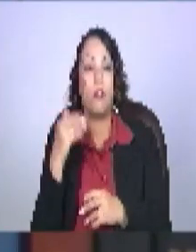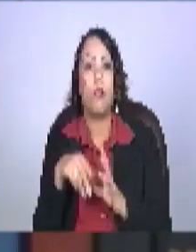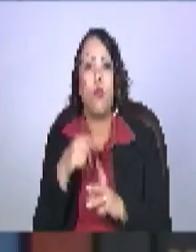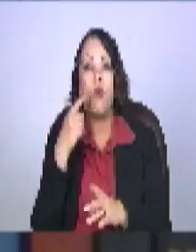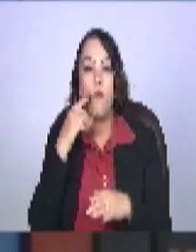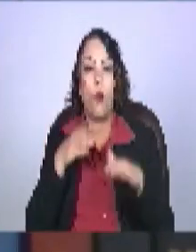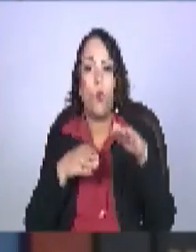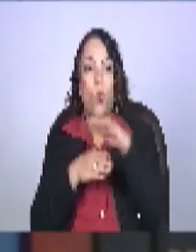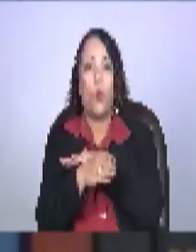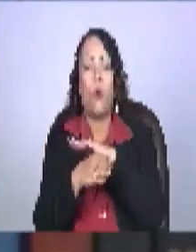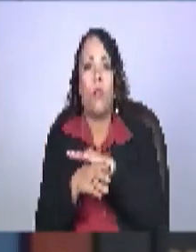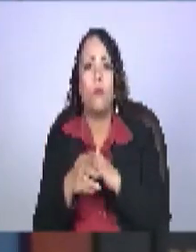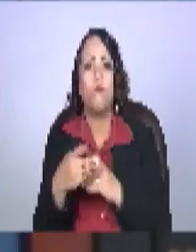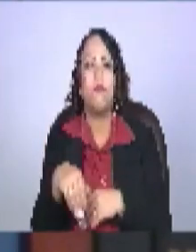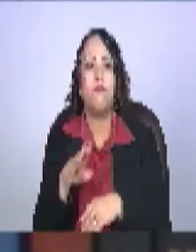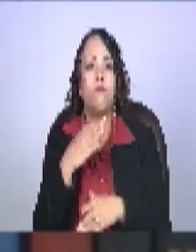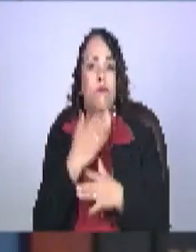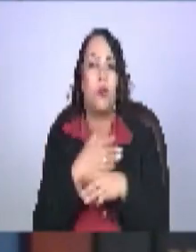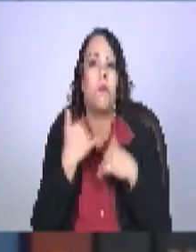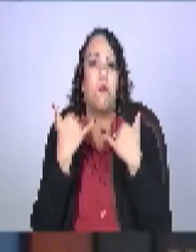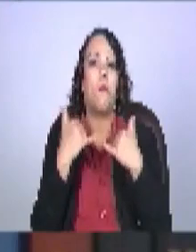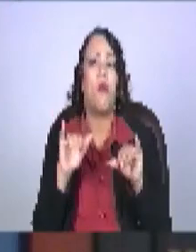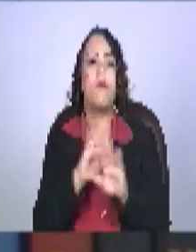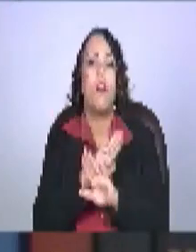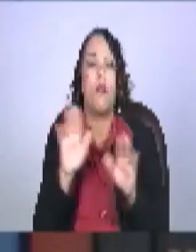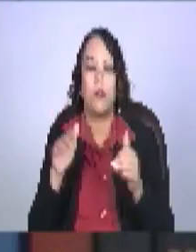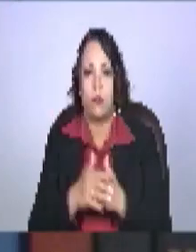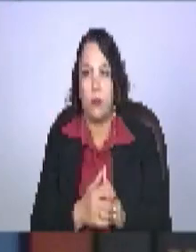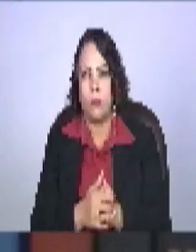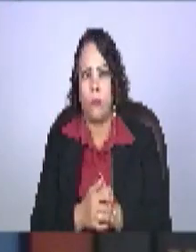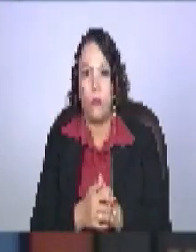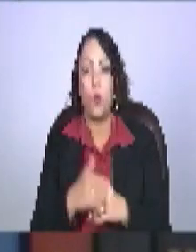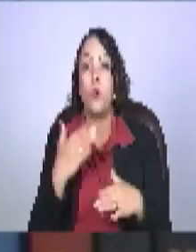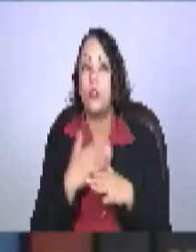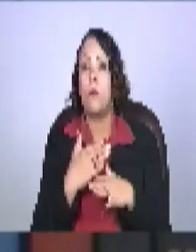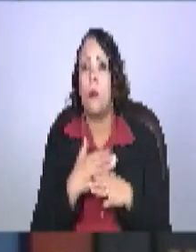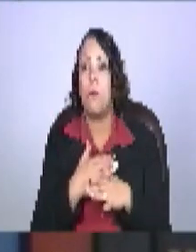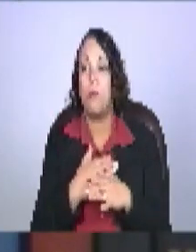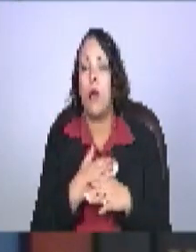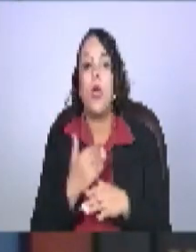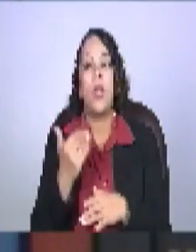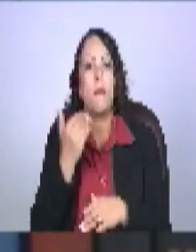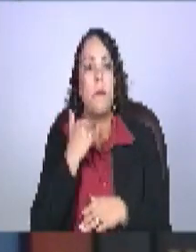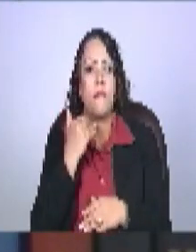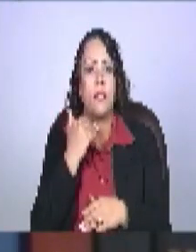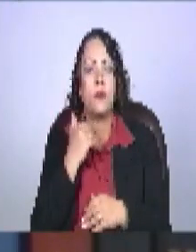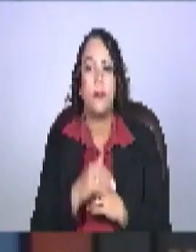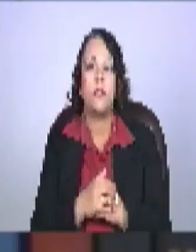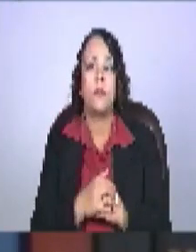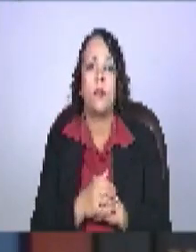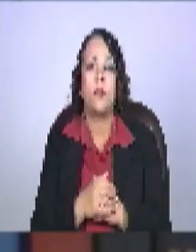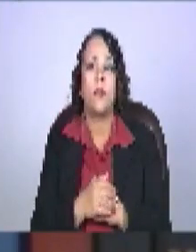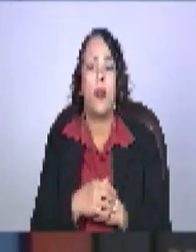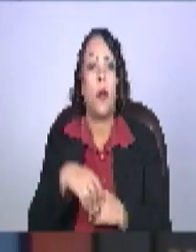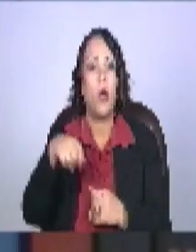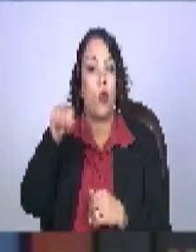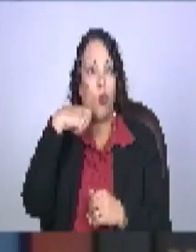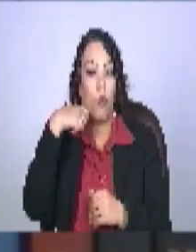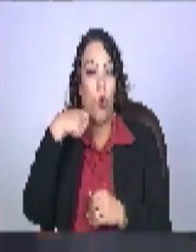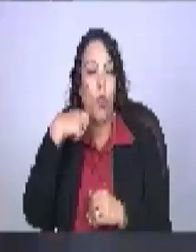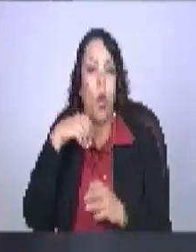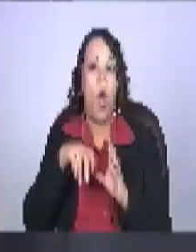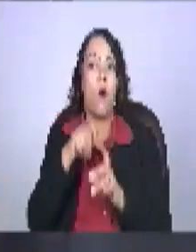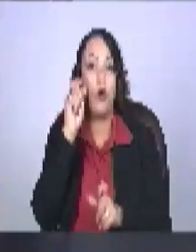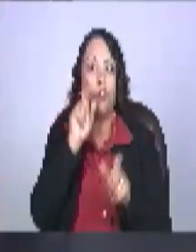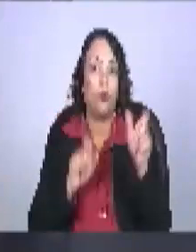تدخله تلاقيه اصبح مبنى متدهور جدا والسبب ان ما فيش قياده او كوادر